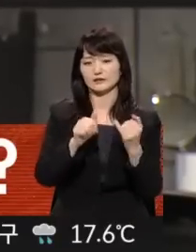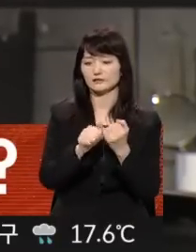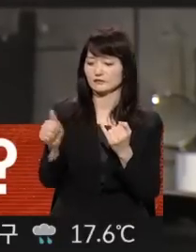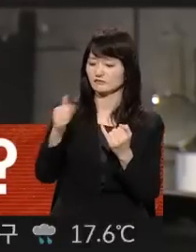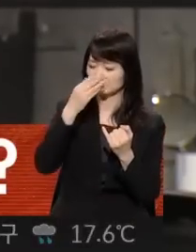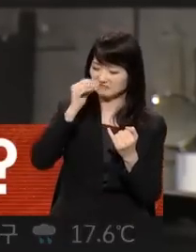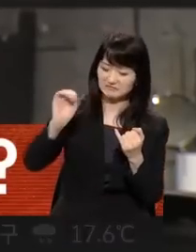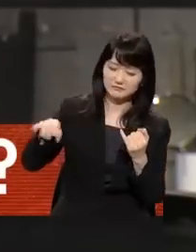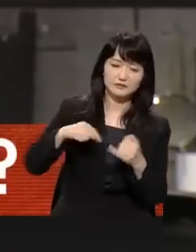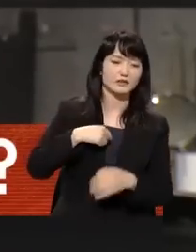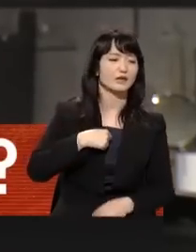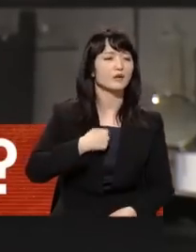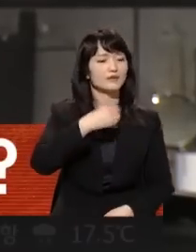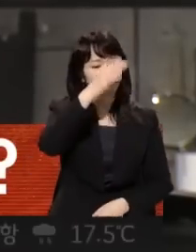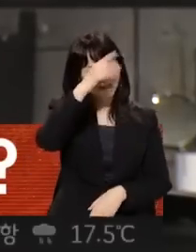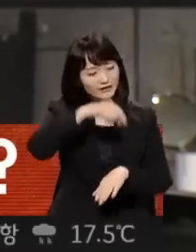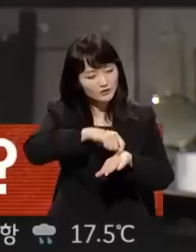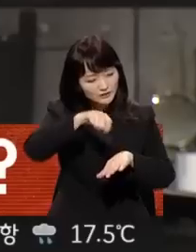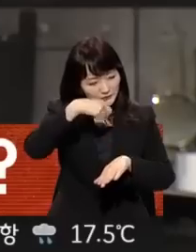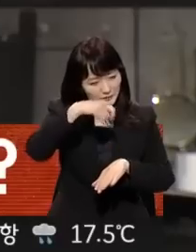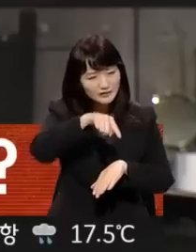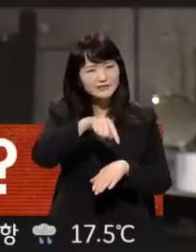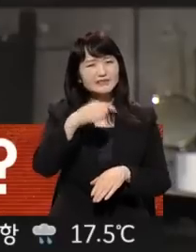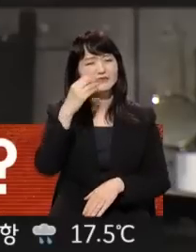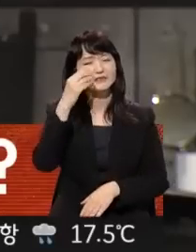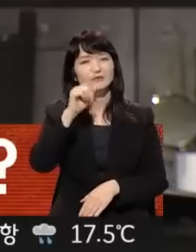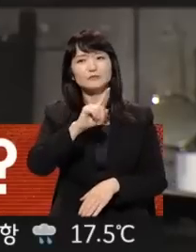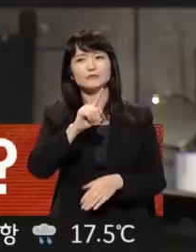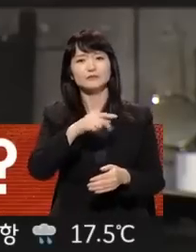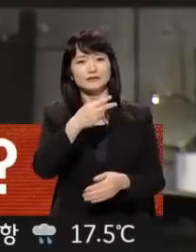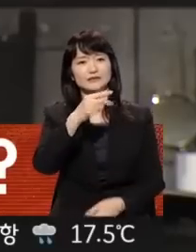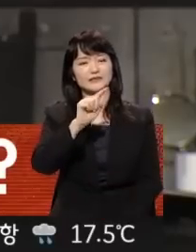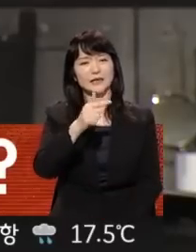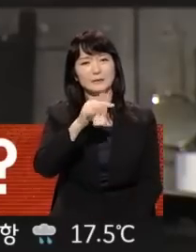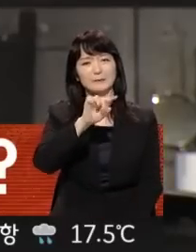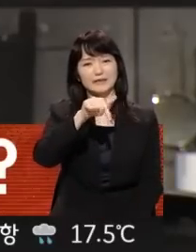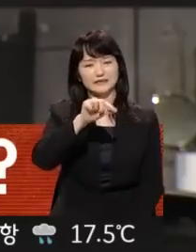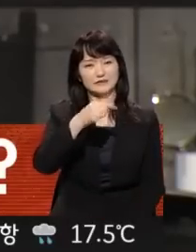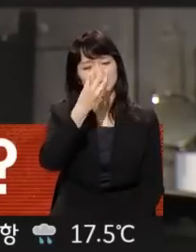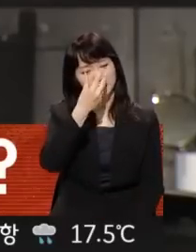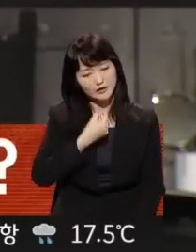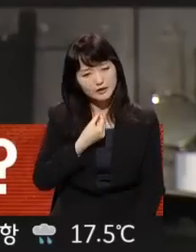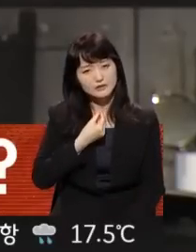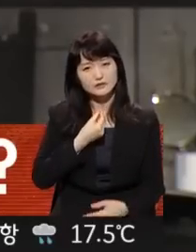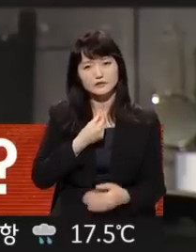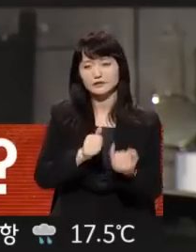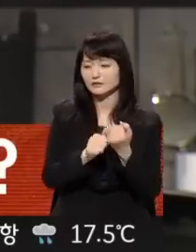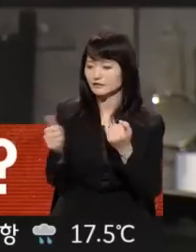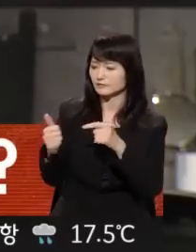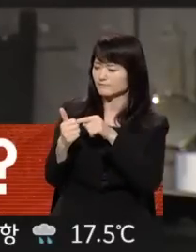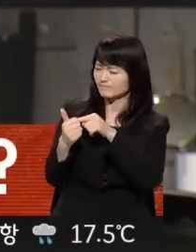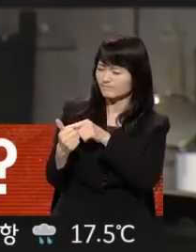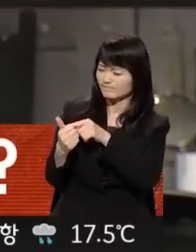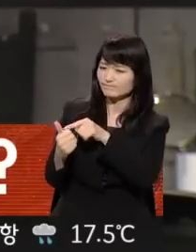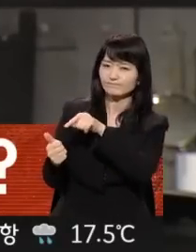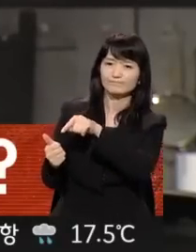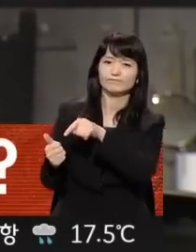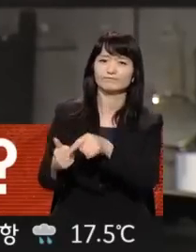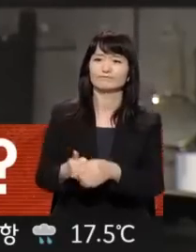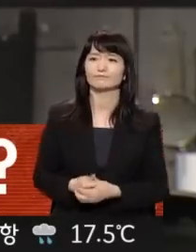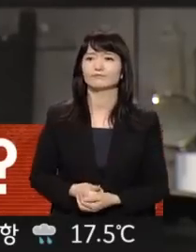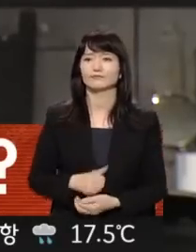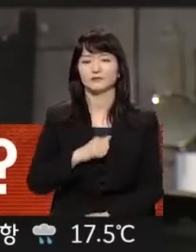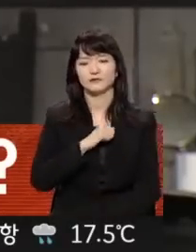무시하고 혼자 닭고기 계속 먹고 뭐 이상한 뭐 비타민 단백질이라서 먹고 남편한테 강요하는 그런 부분 남편이